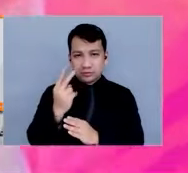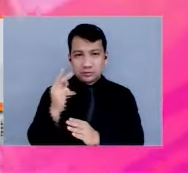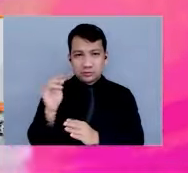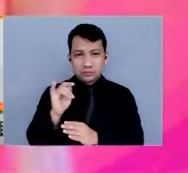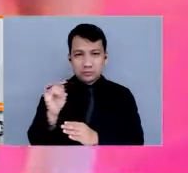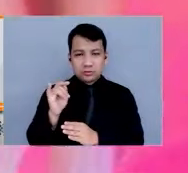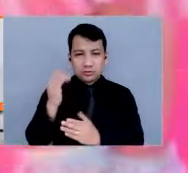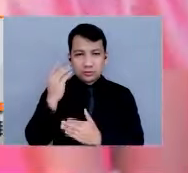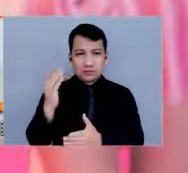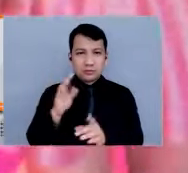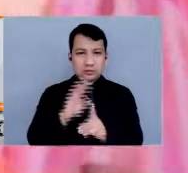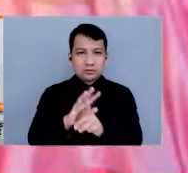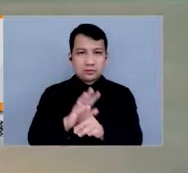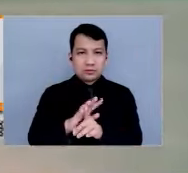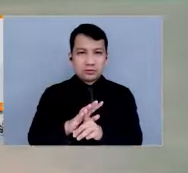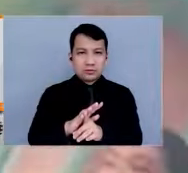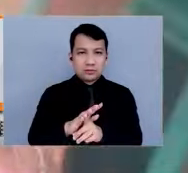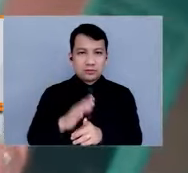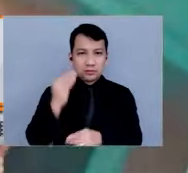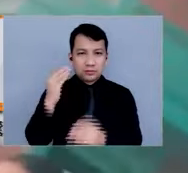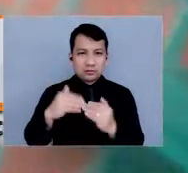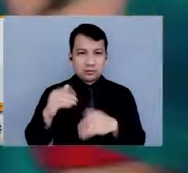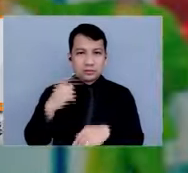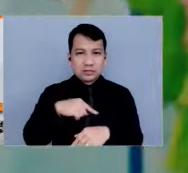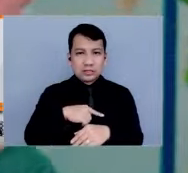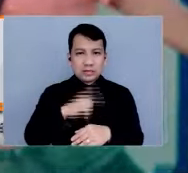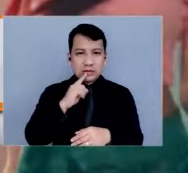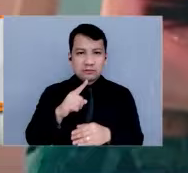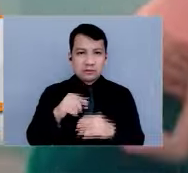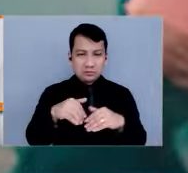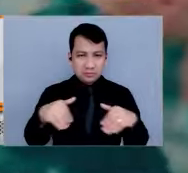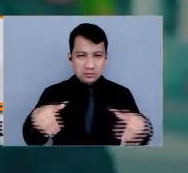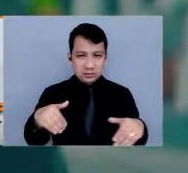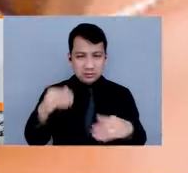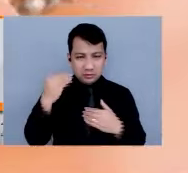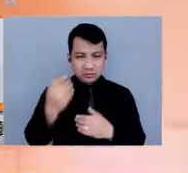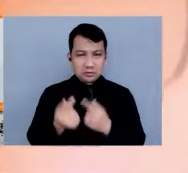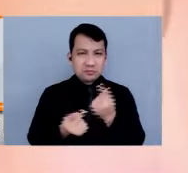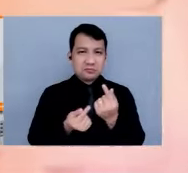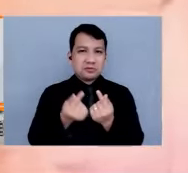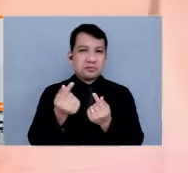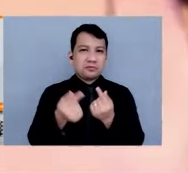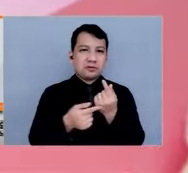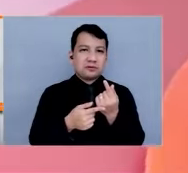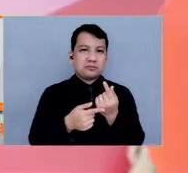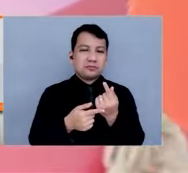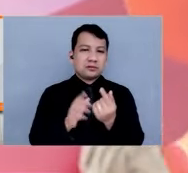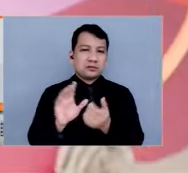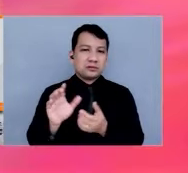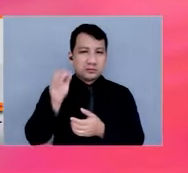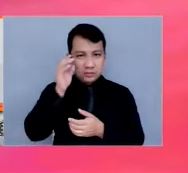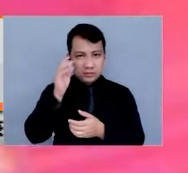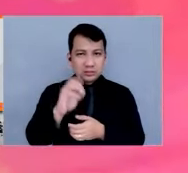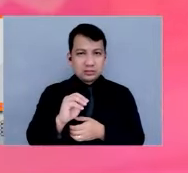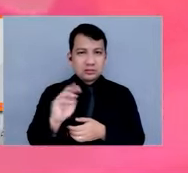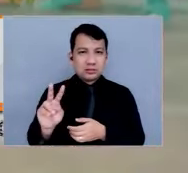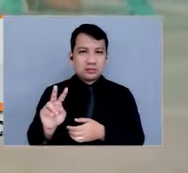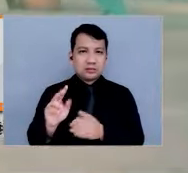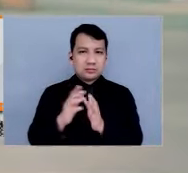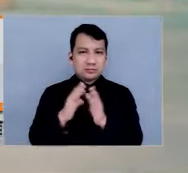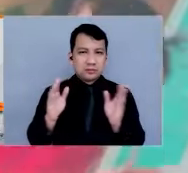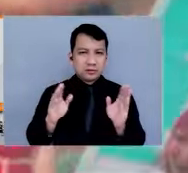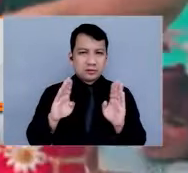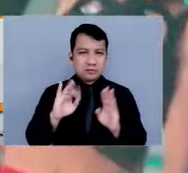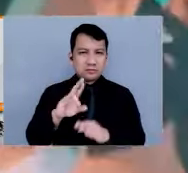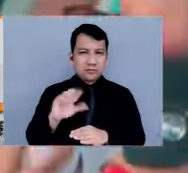Trending video for music na rin yan sa nasabing platform. Pinusuan ng Blooms ang concept ng MV na very Barbie, in full